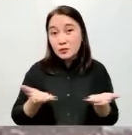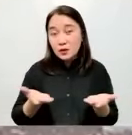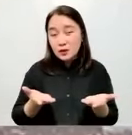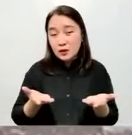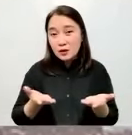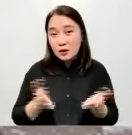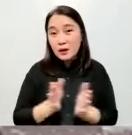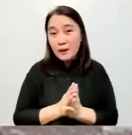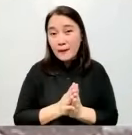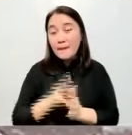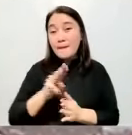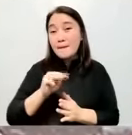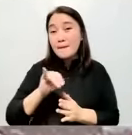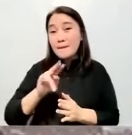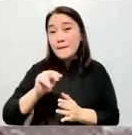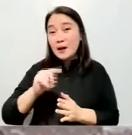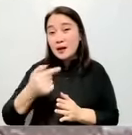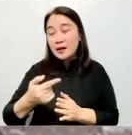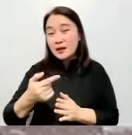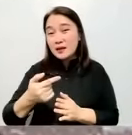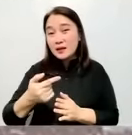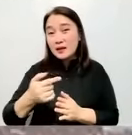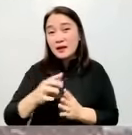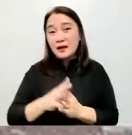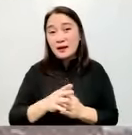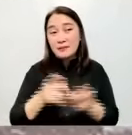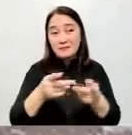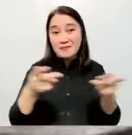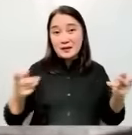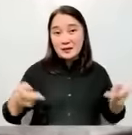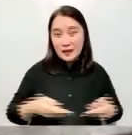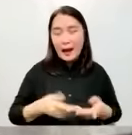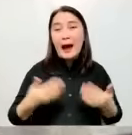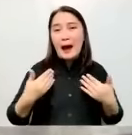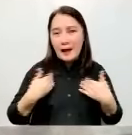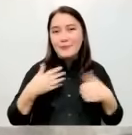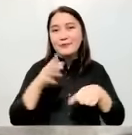mining site where sila nakapaghanap buhay.